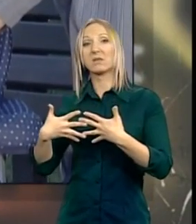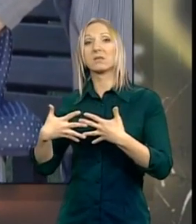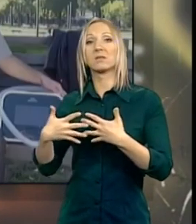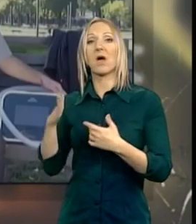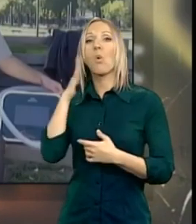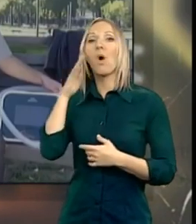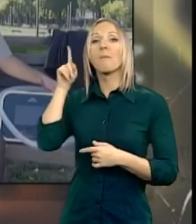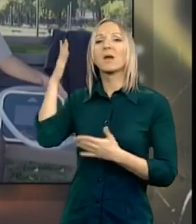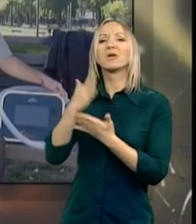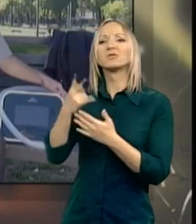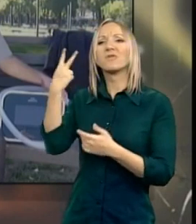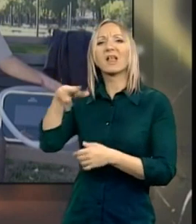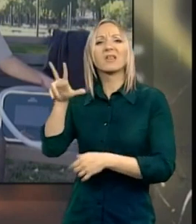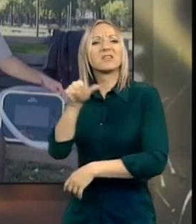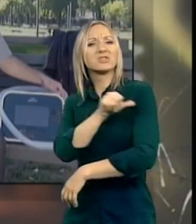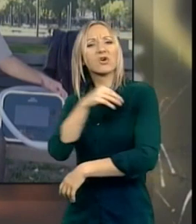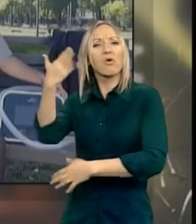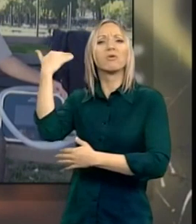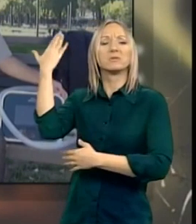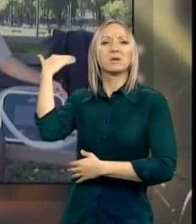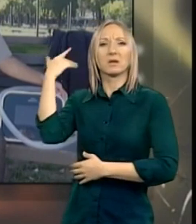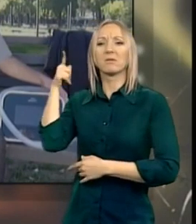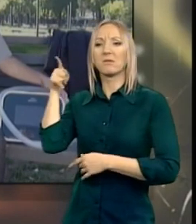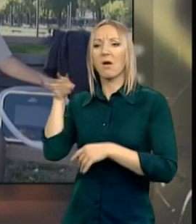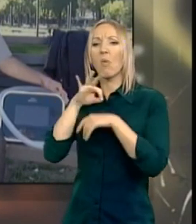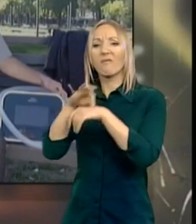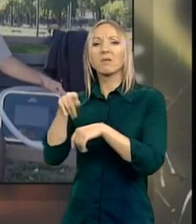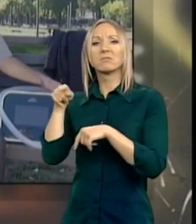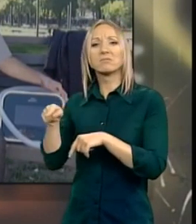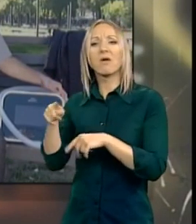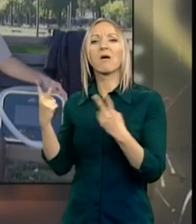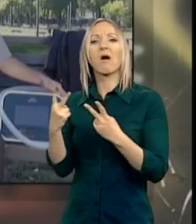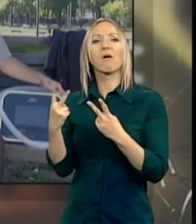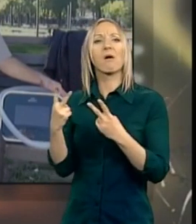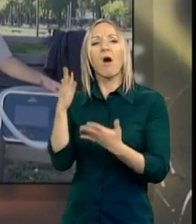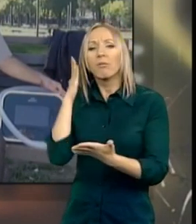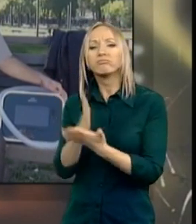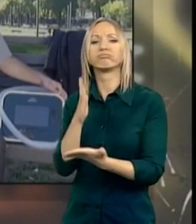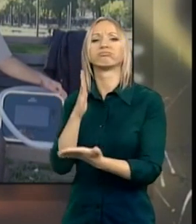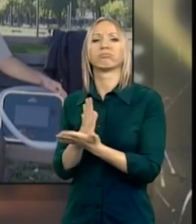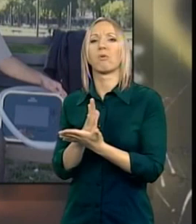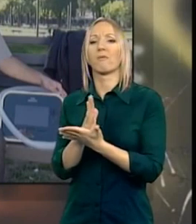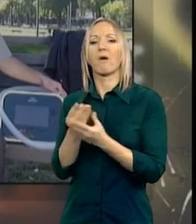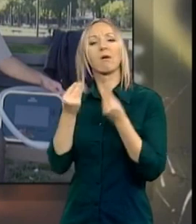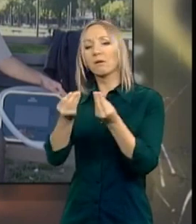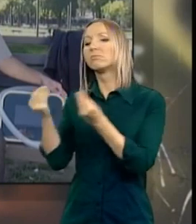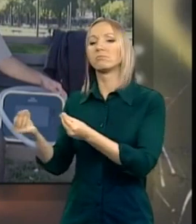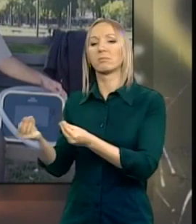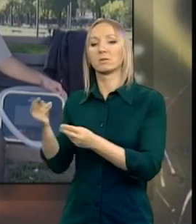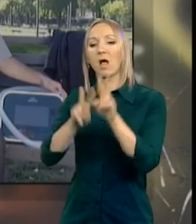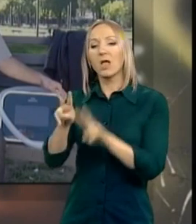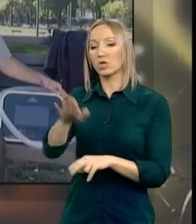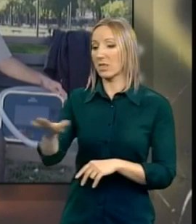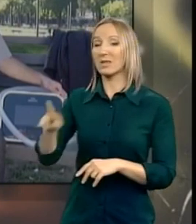U Americi je još 2003. uveden kao standard za lečenje djece sa